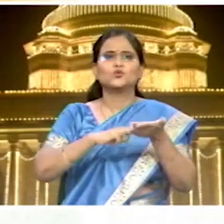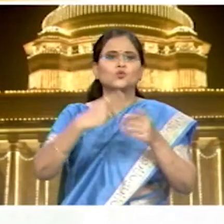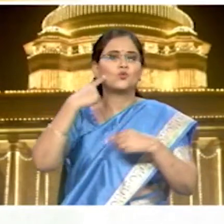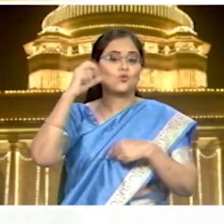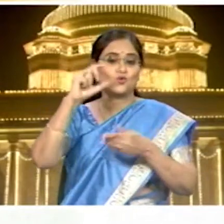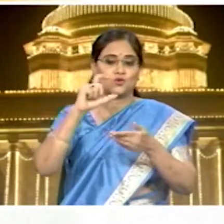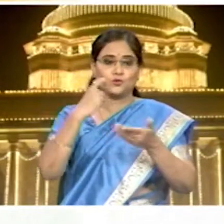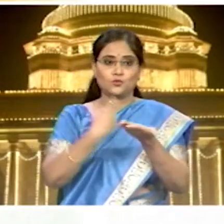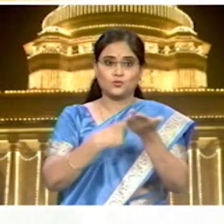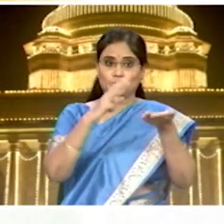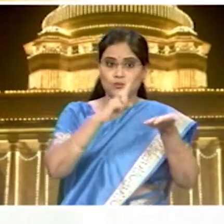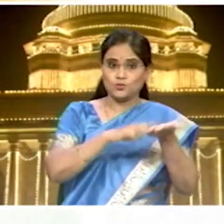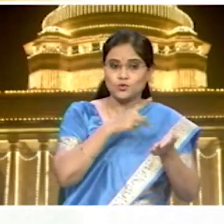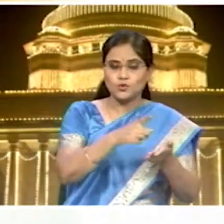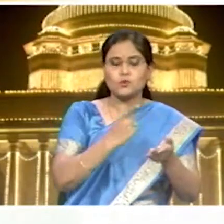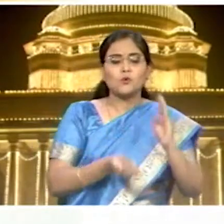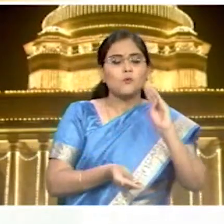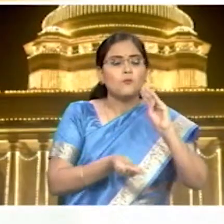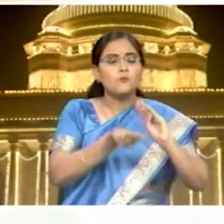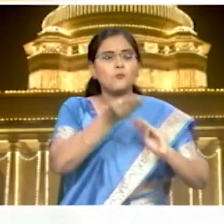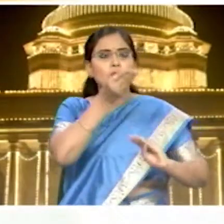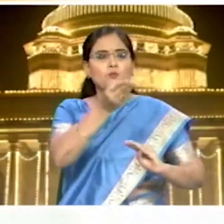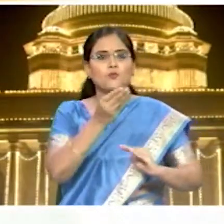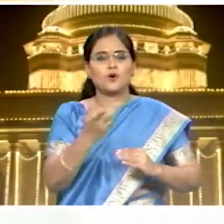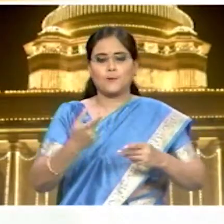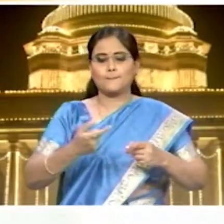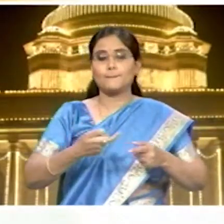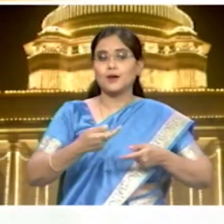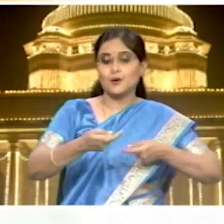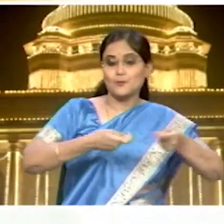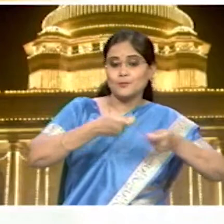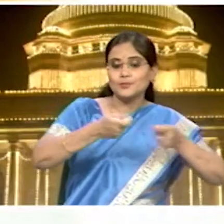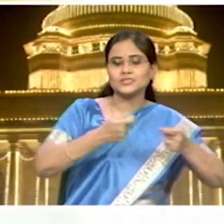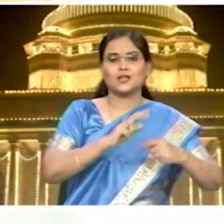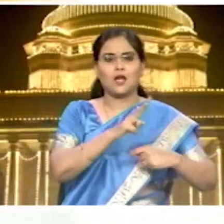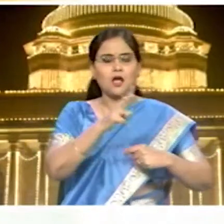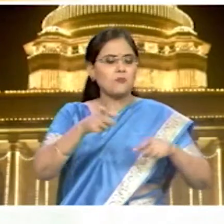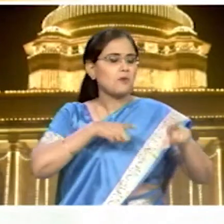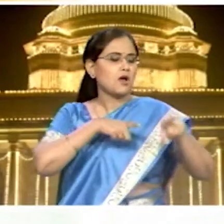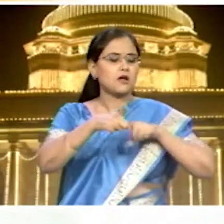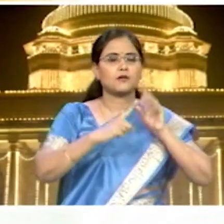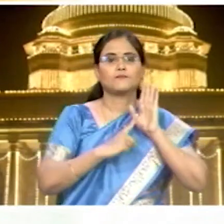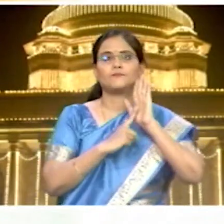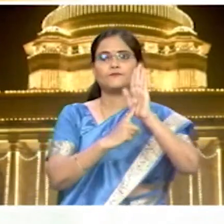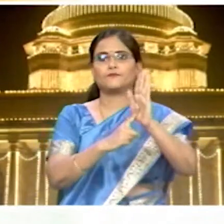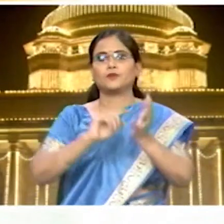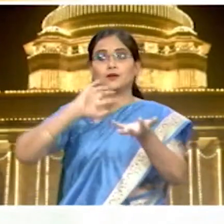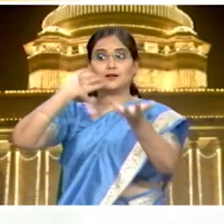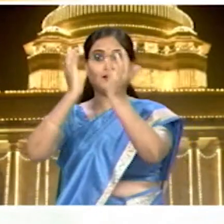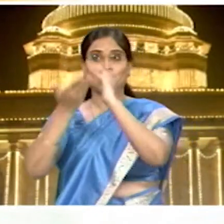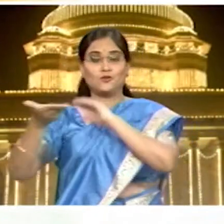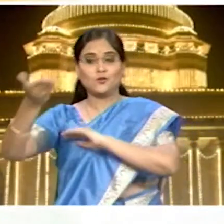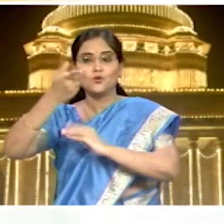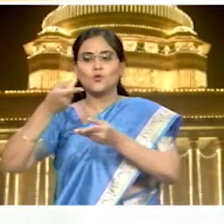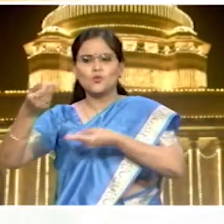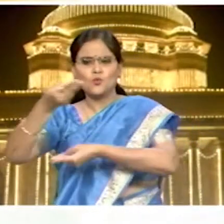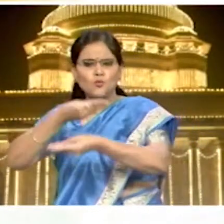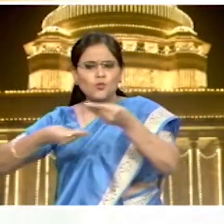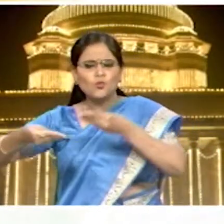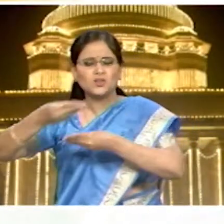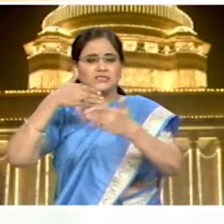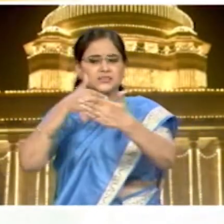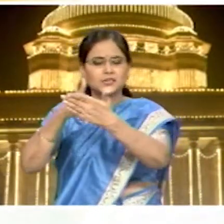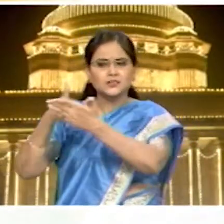हुई संख्या हमारी औद्योगिक प्रगति का शानदार उदाहरण है। विश्व में चल रही आर्थिक कठिनाई